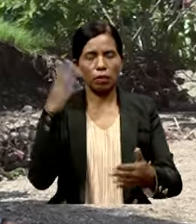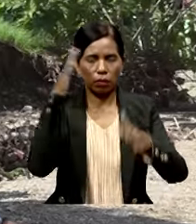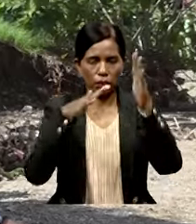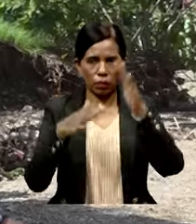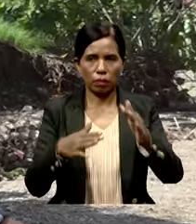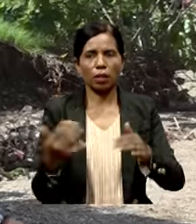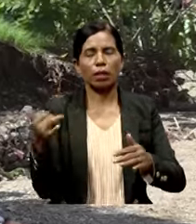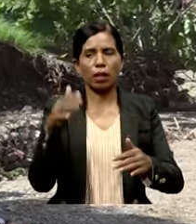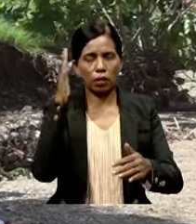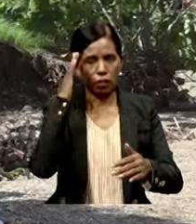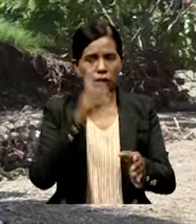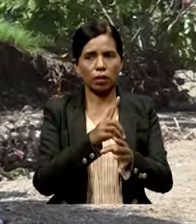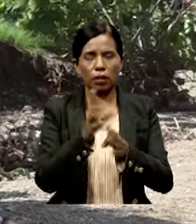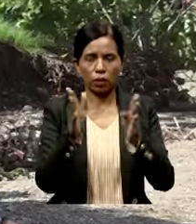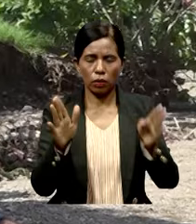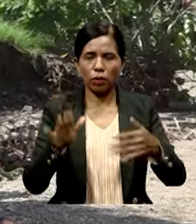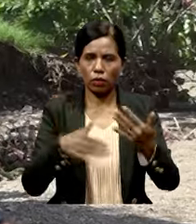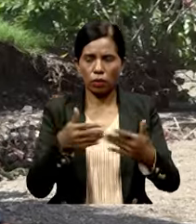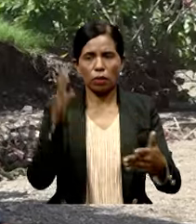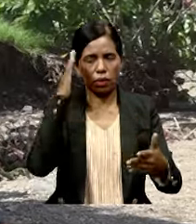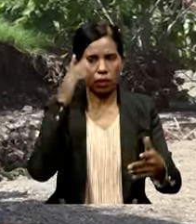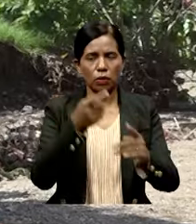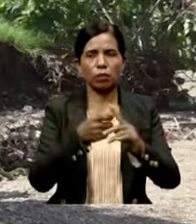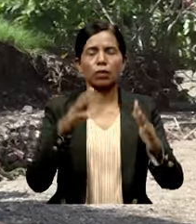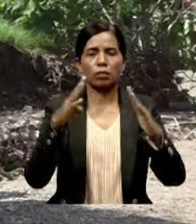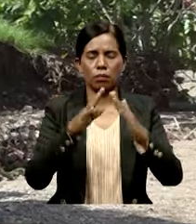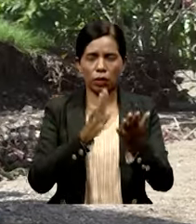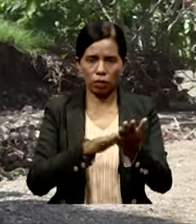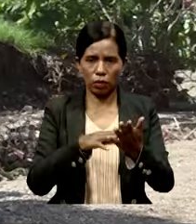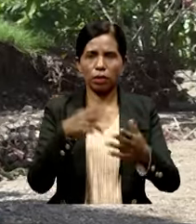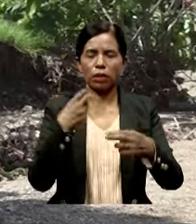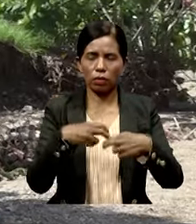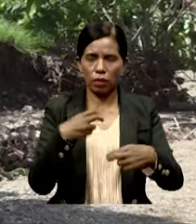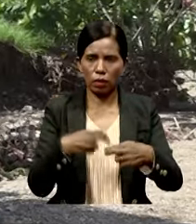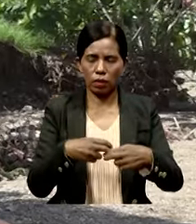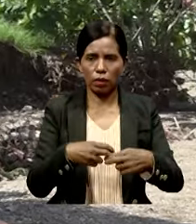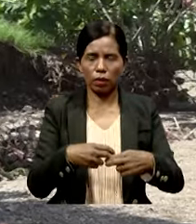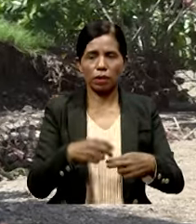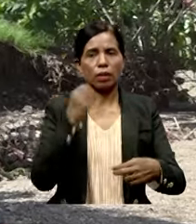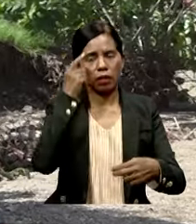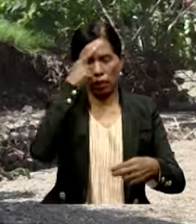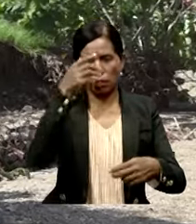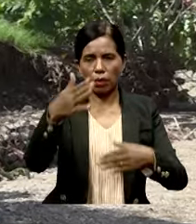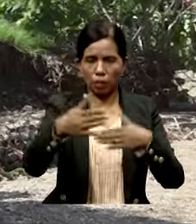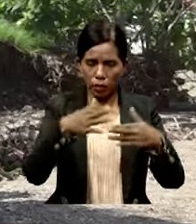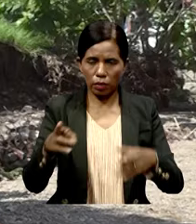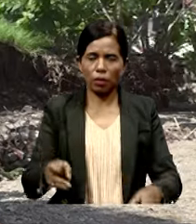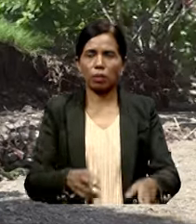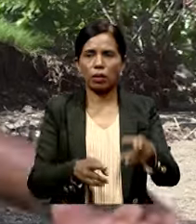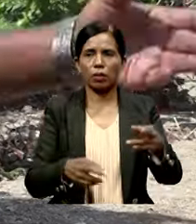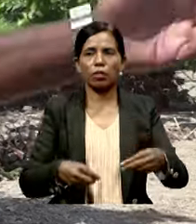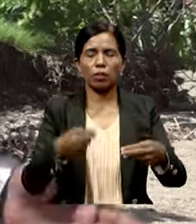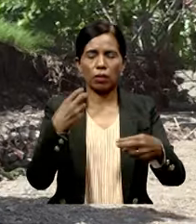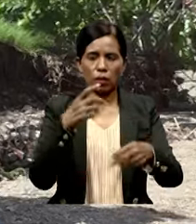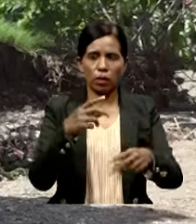centro la tele amle diretor centro la tele kata parte escola nene ameaça duni basically motivo. Depois afeta mos ba comunidade ne